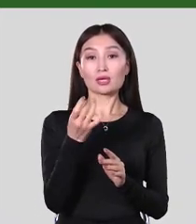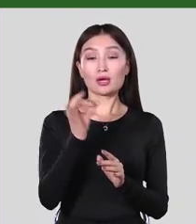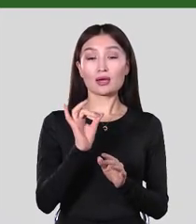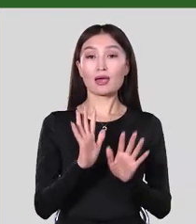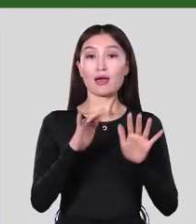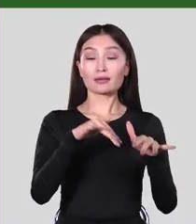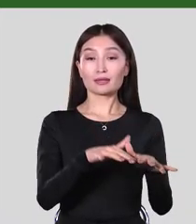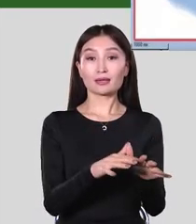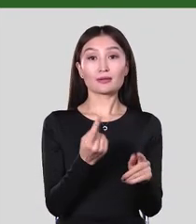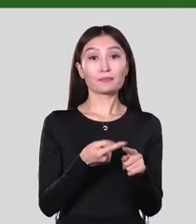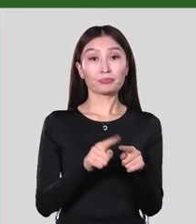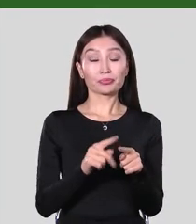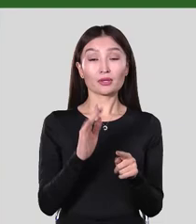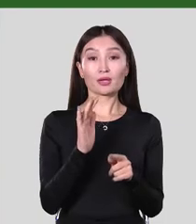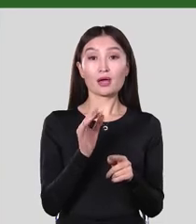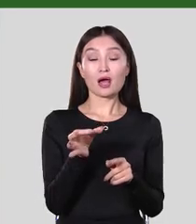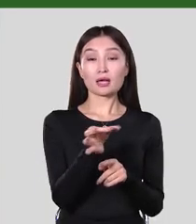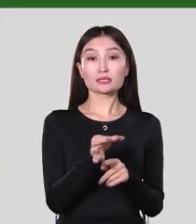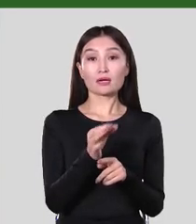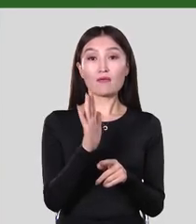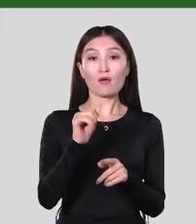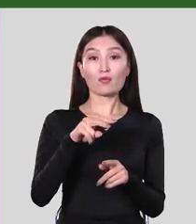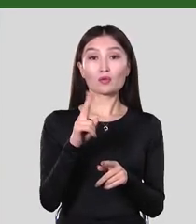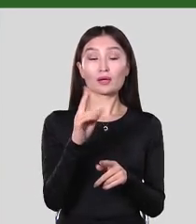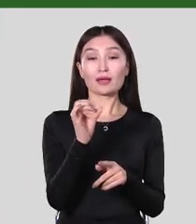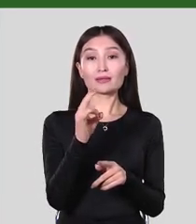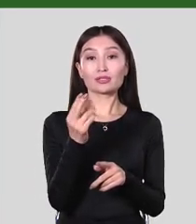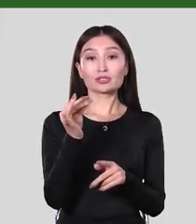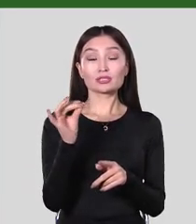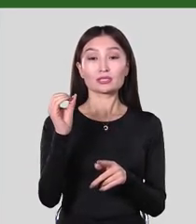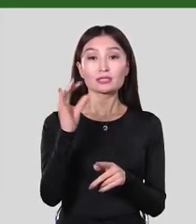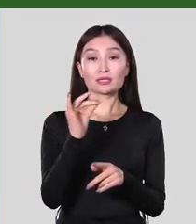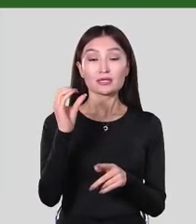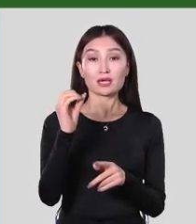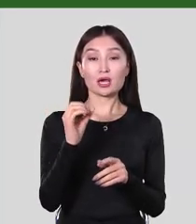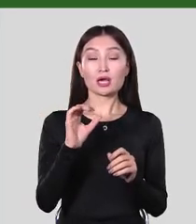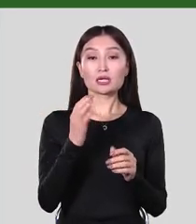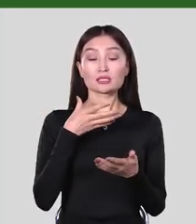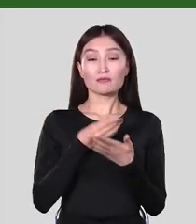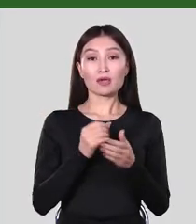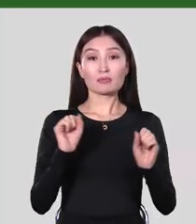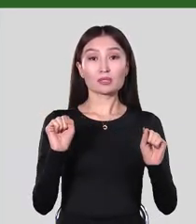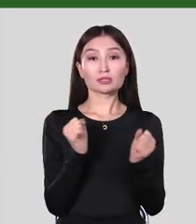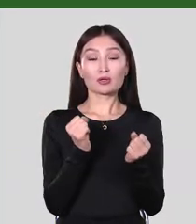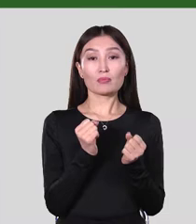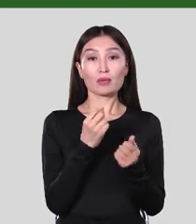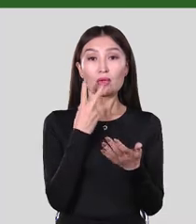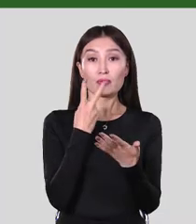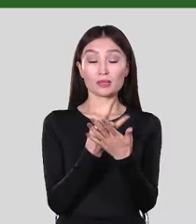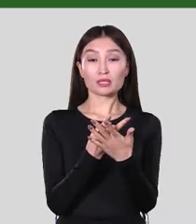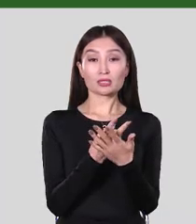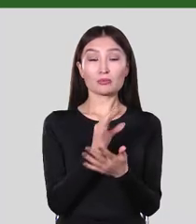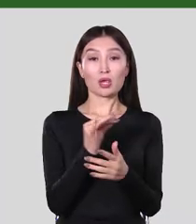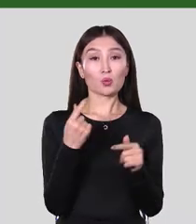экваторе. Это вулканические острова, потрясающие своими суровыми, мрачными пейзажами